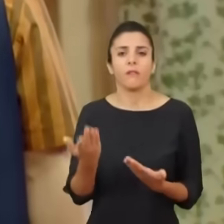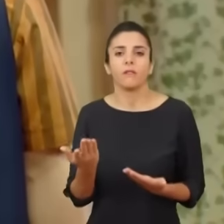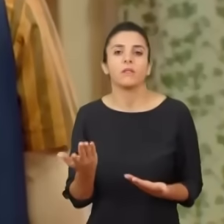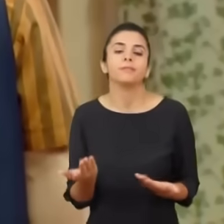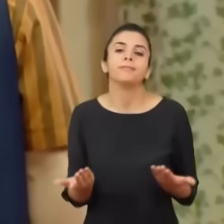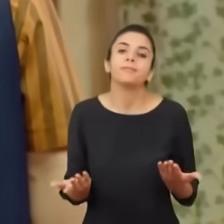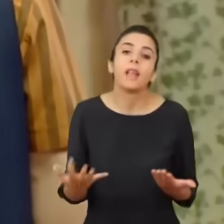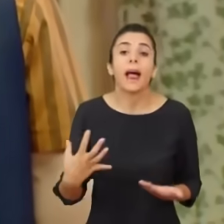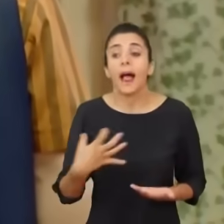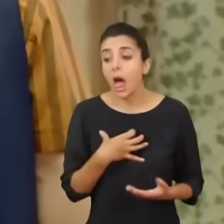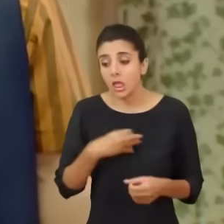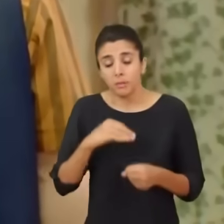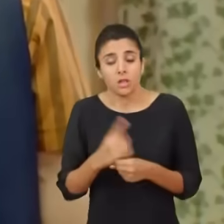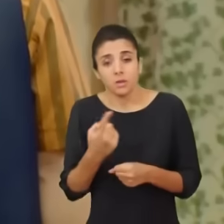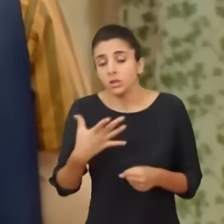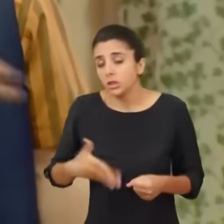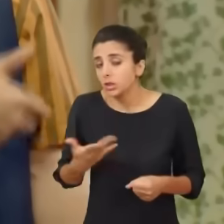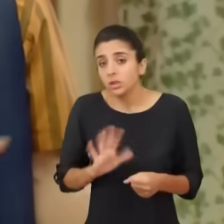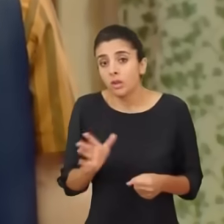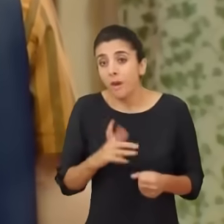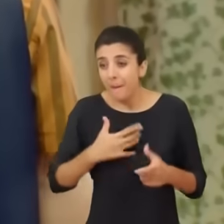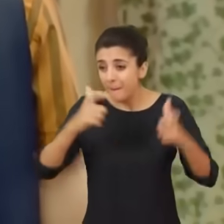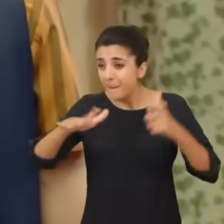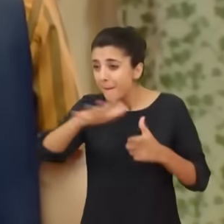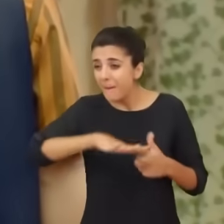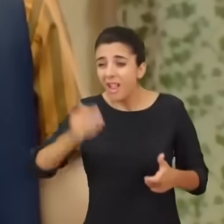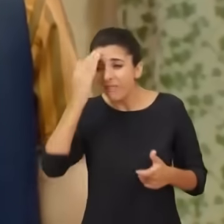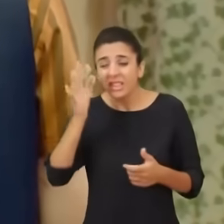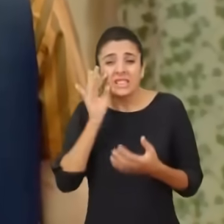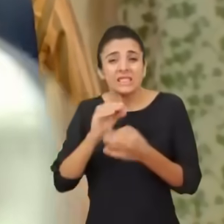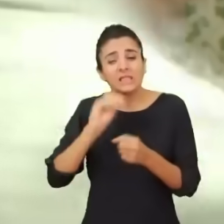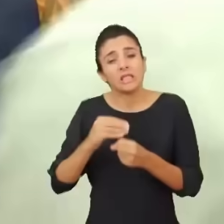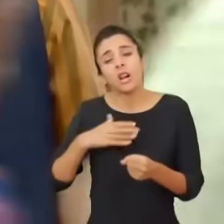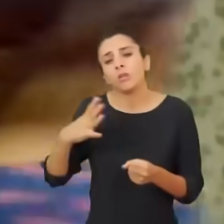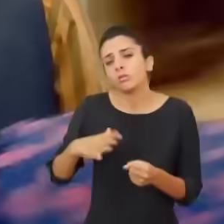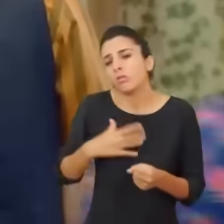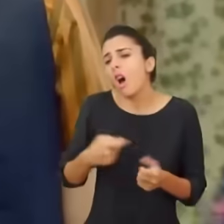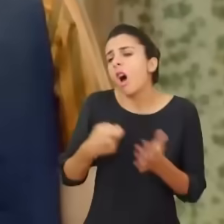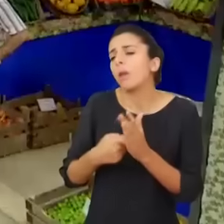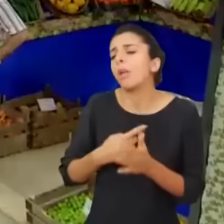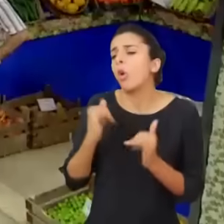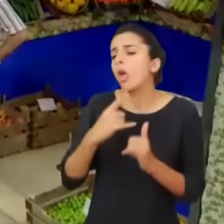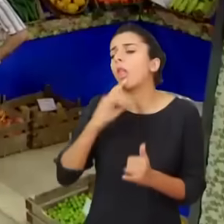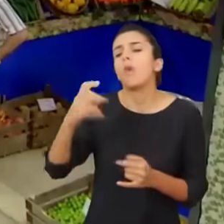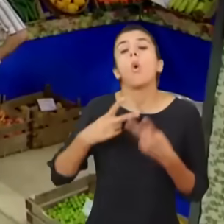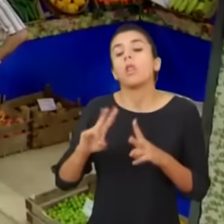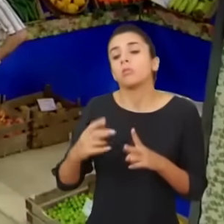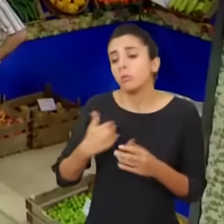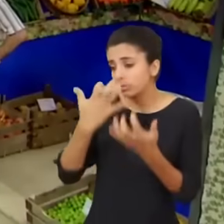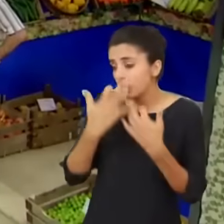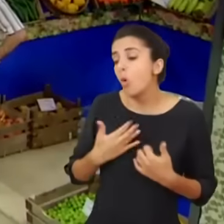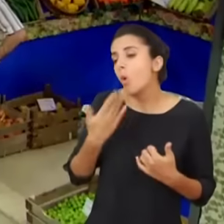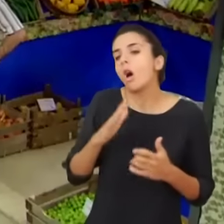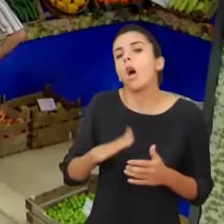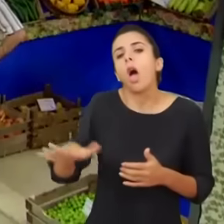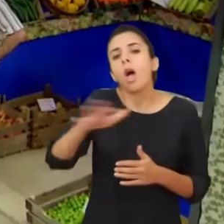ben kendim için bir şey istemiyorum ki Fehmi abi ya. Mahalle için istiyorum. Allah Allah, yani o benim için hala domat. Ya tamam da adam belediye